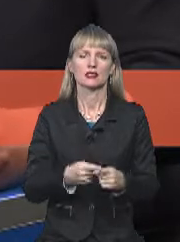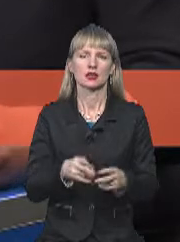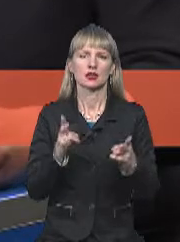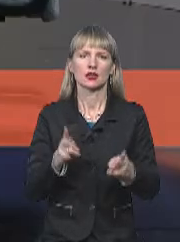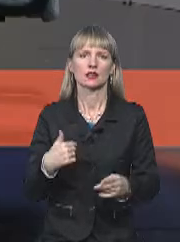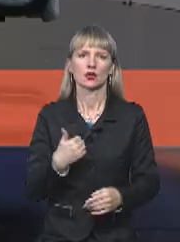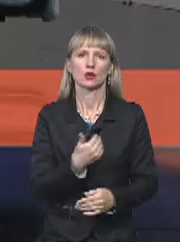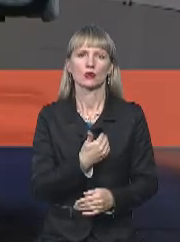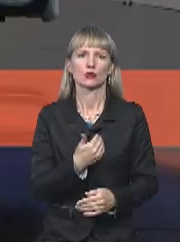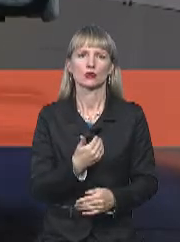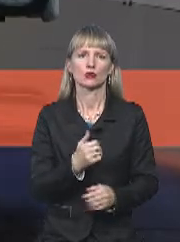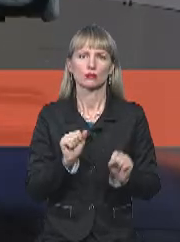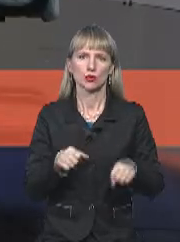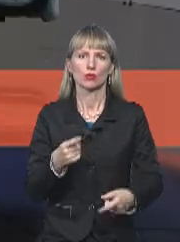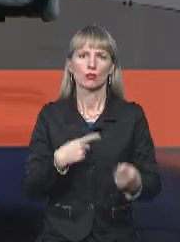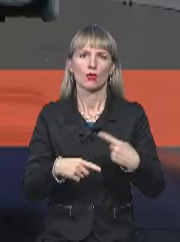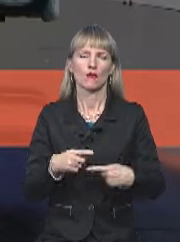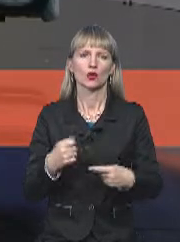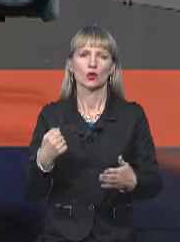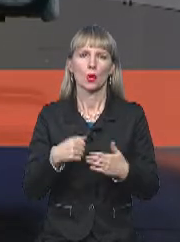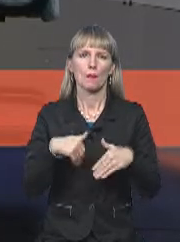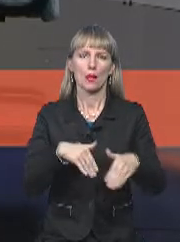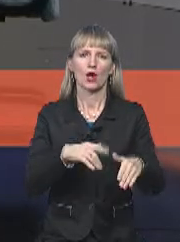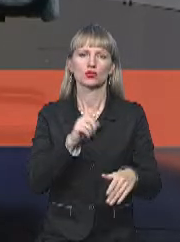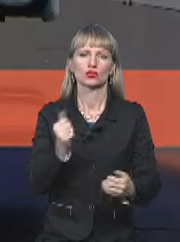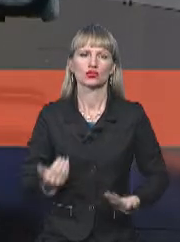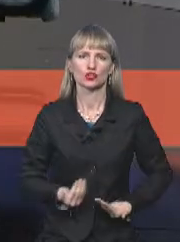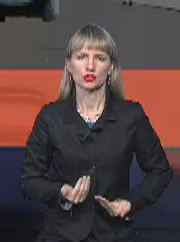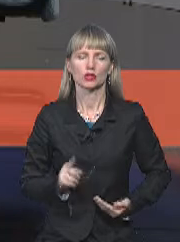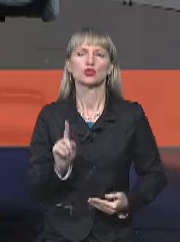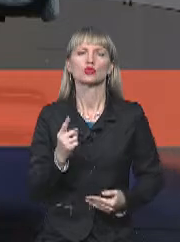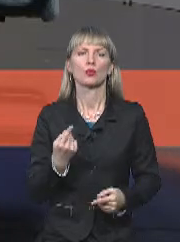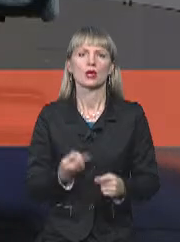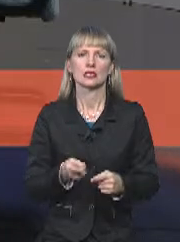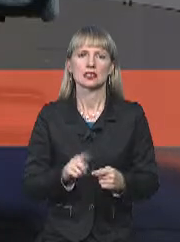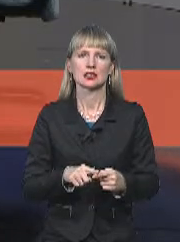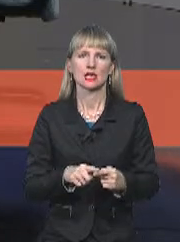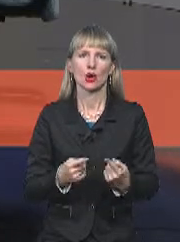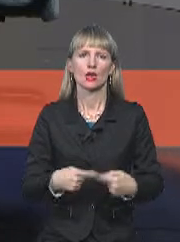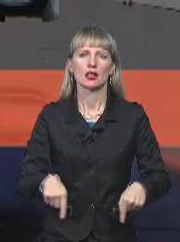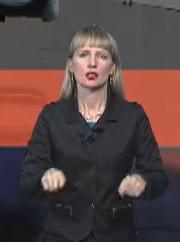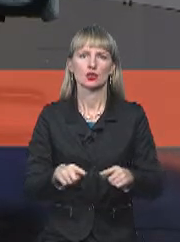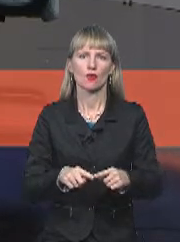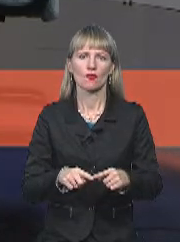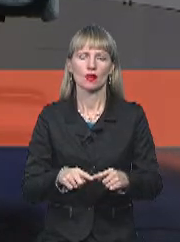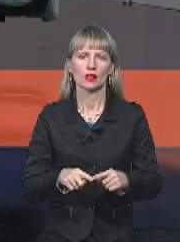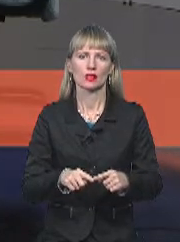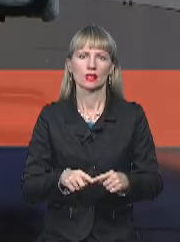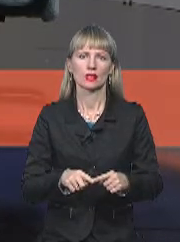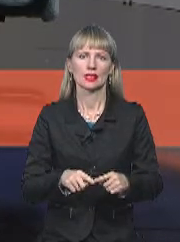я хочу, можна повернутися, да, до маршу за життя. І чому? Це організовували,